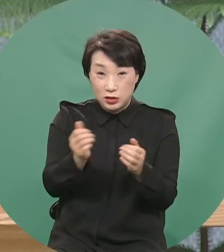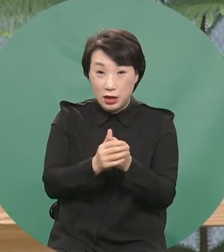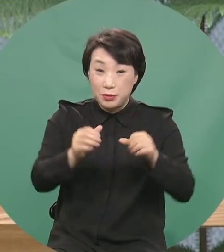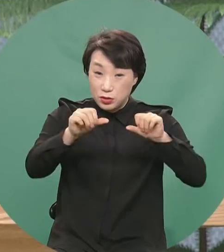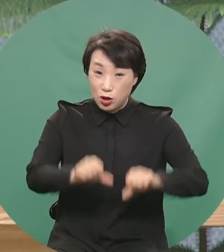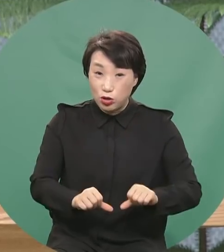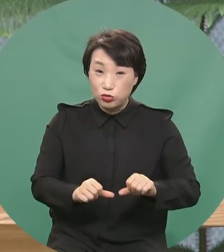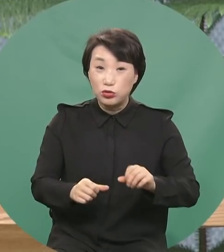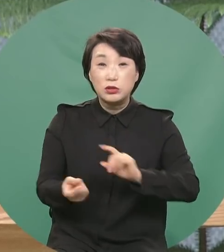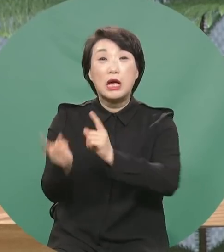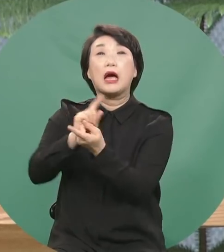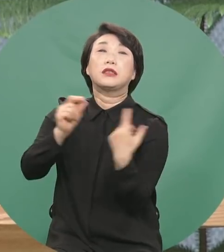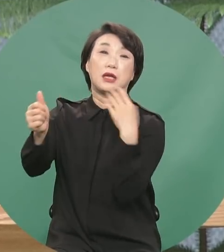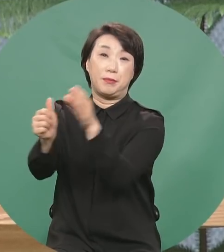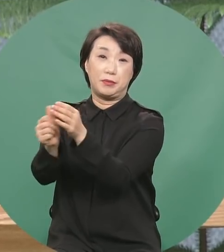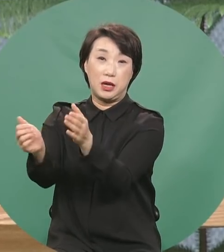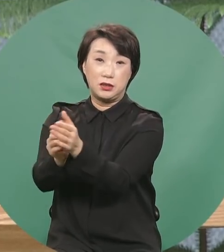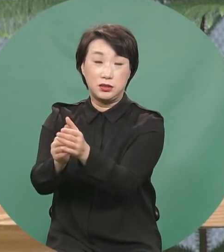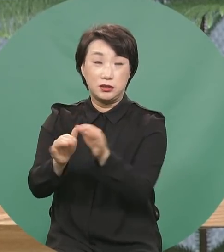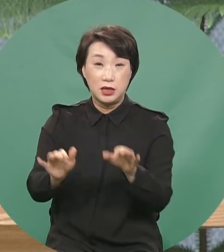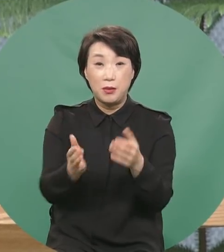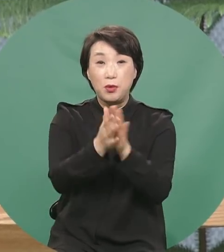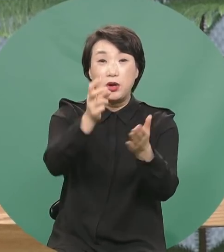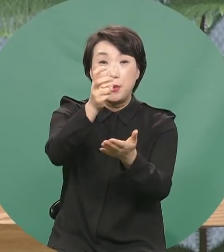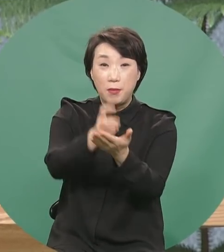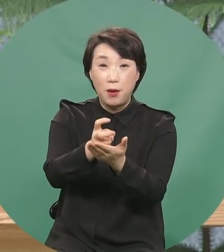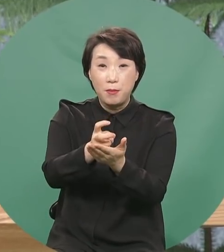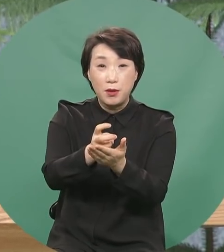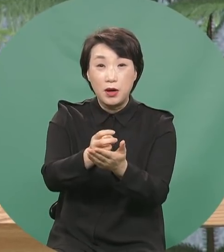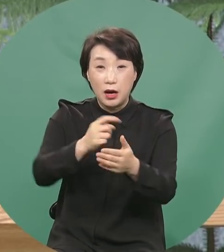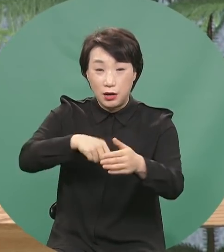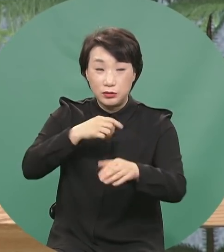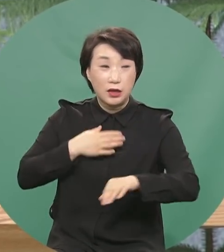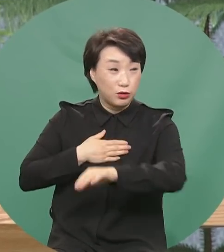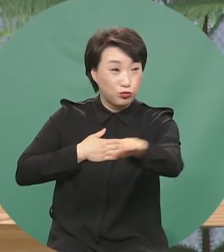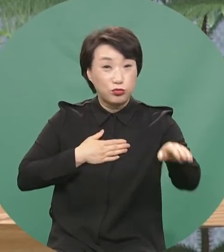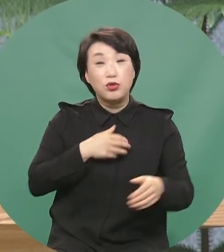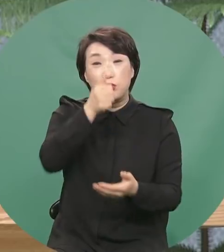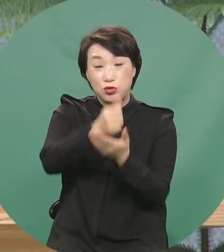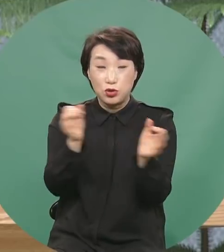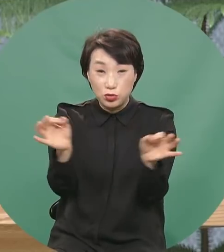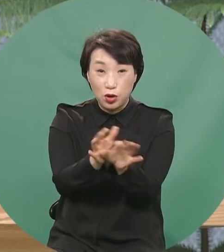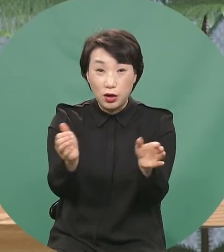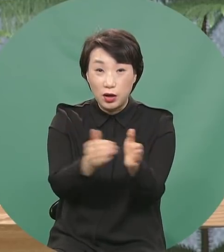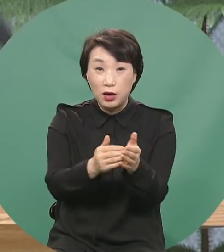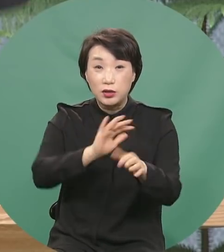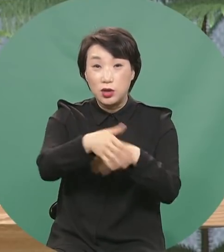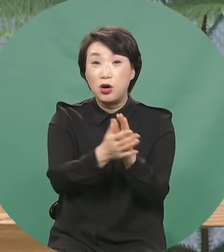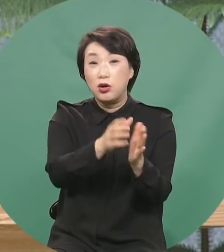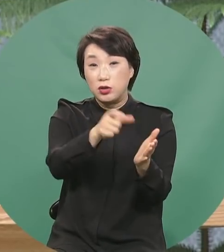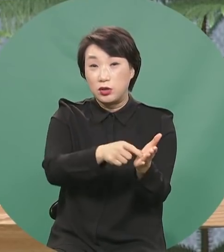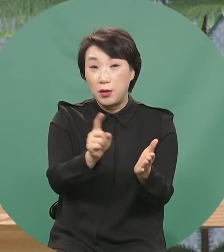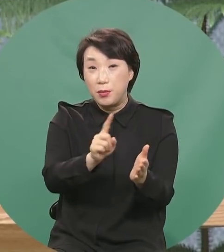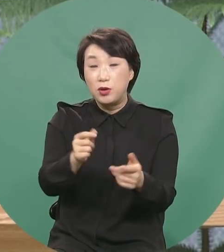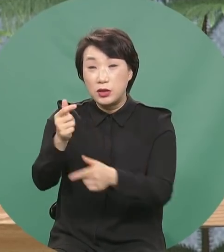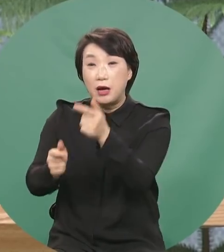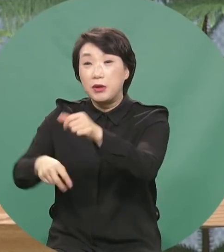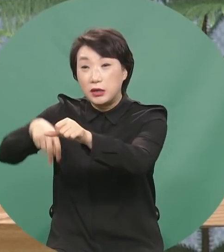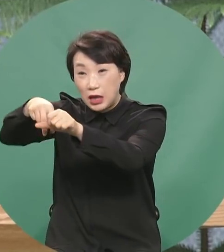받은 대신 받으시고 율법의 저주의 소리를 속량하셨으니 기록된 바 나무에